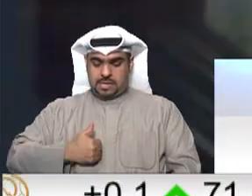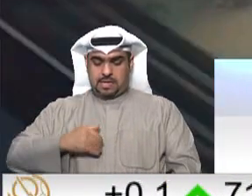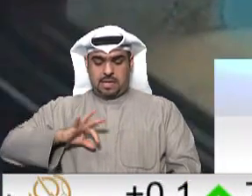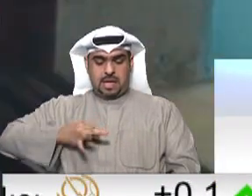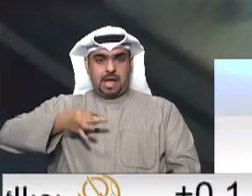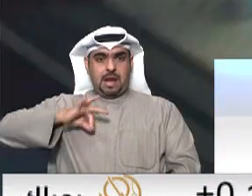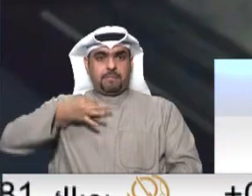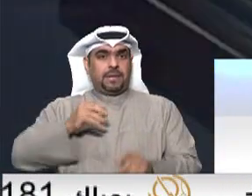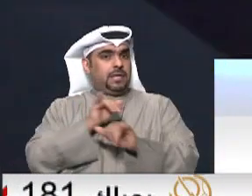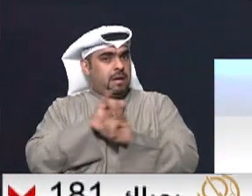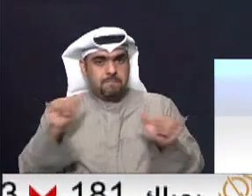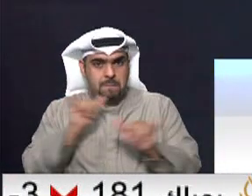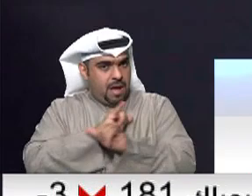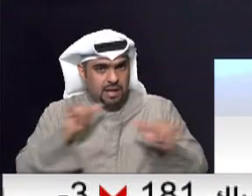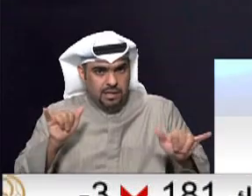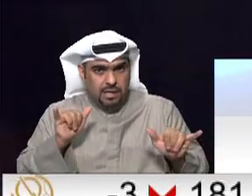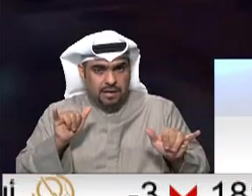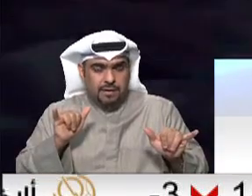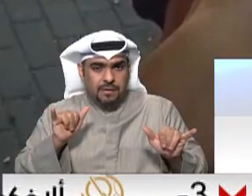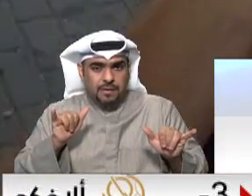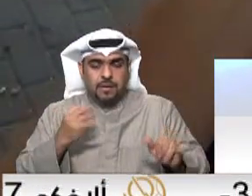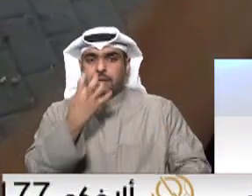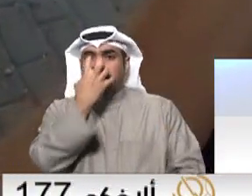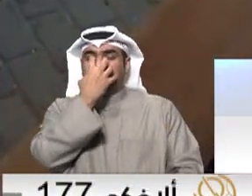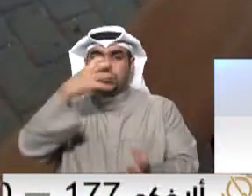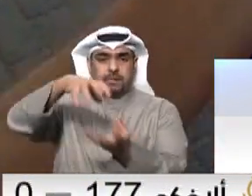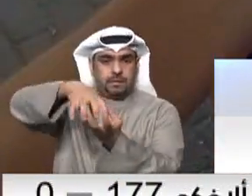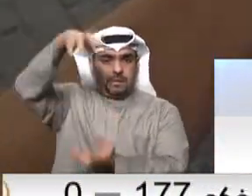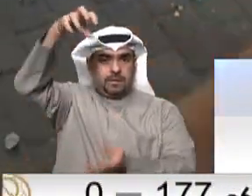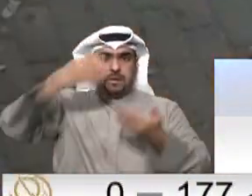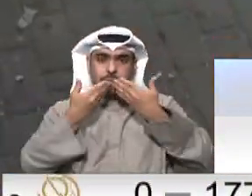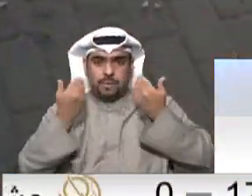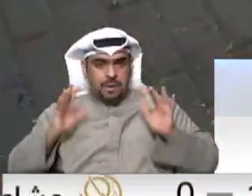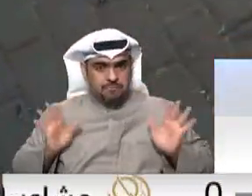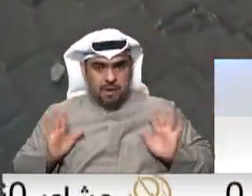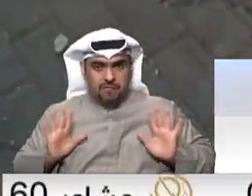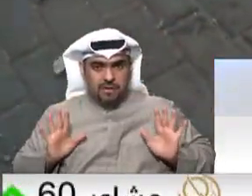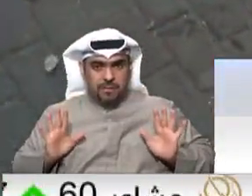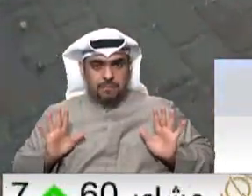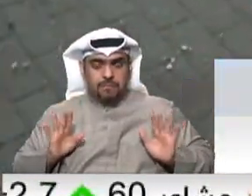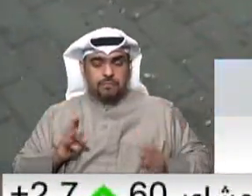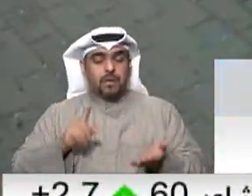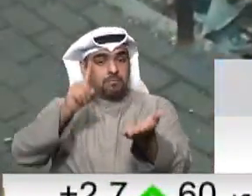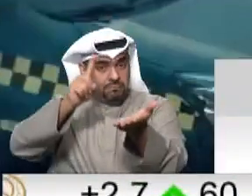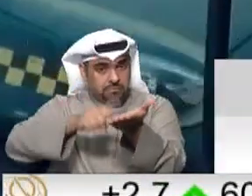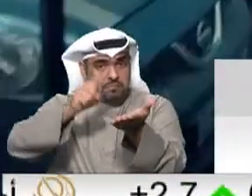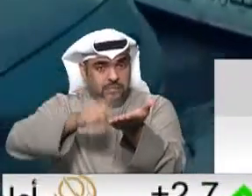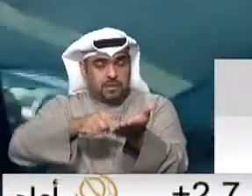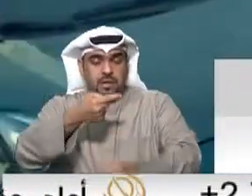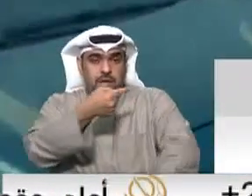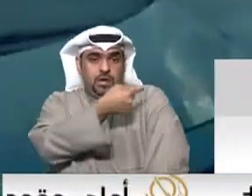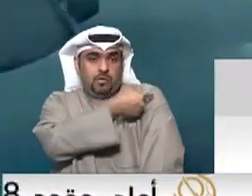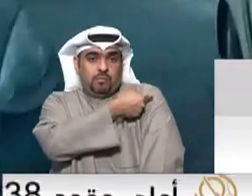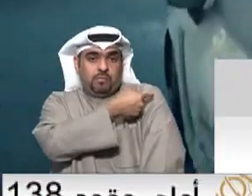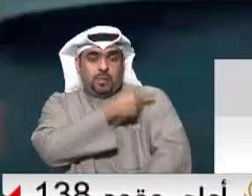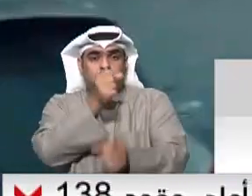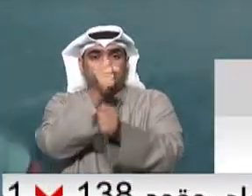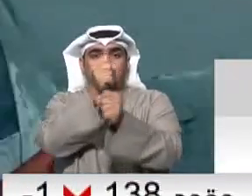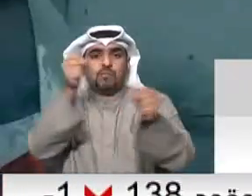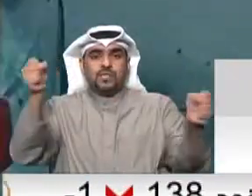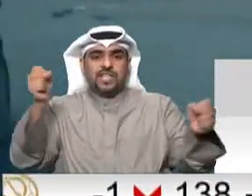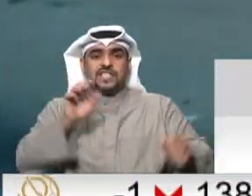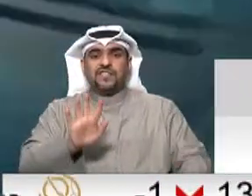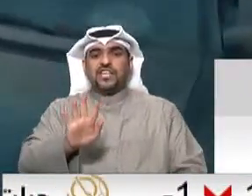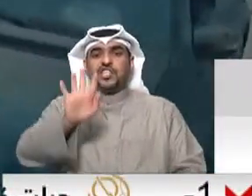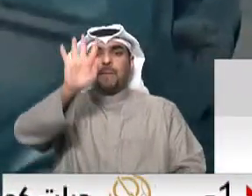الفلسطينية، مستشفيات قطاع شمال ومدينة غزة هي خارج الخدمة، بقيت مستشفيات جنوبي القطاع